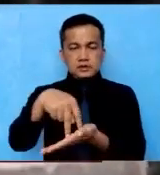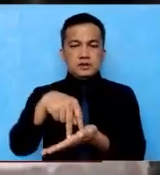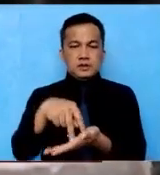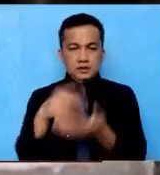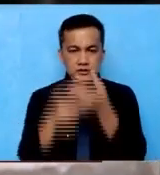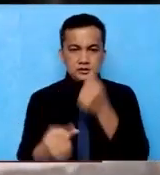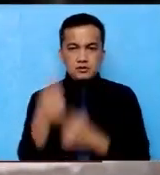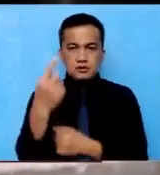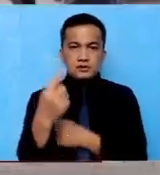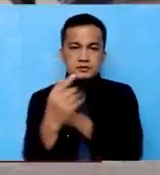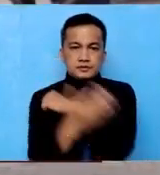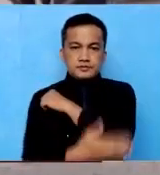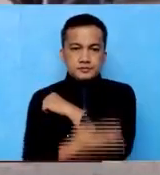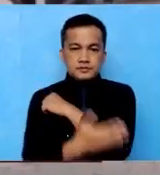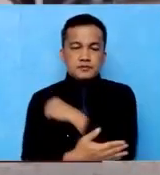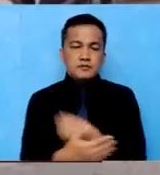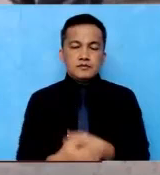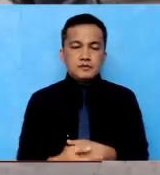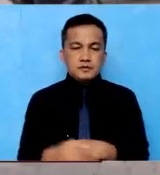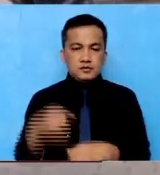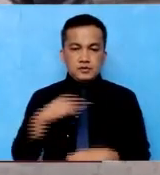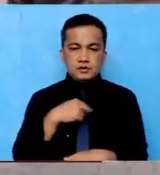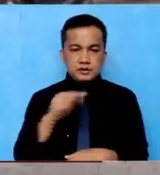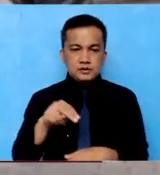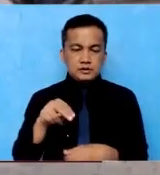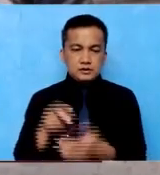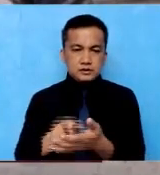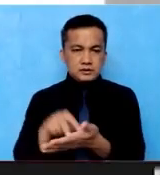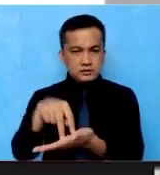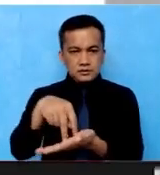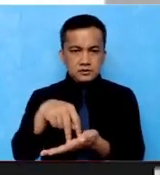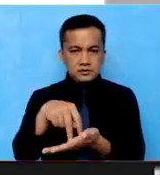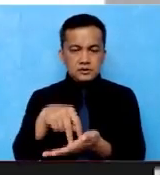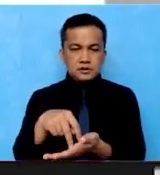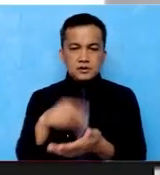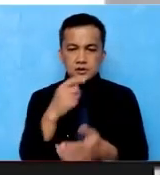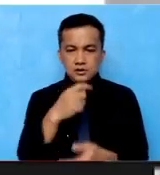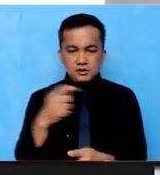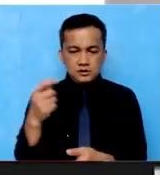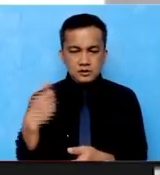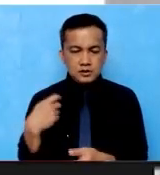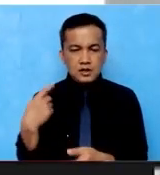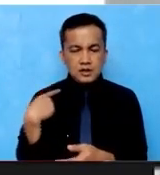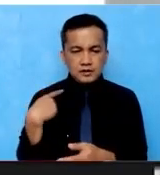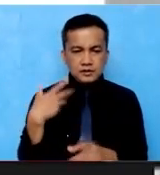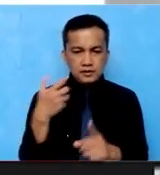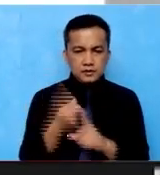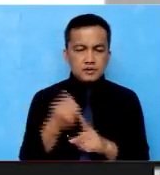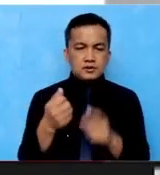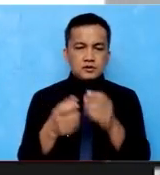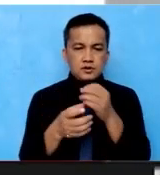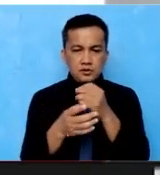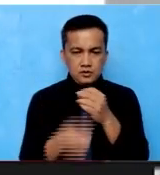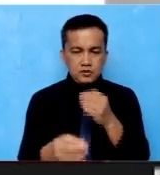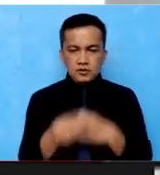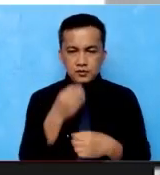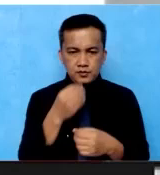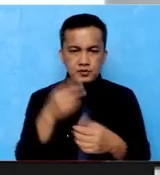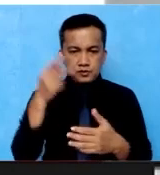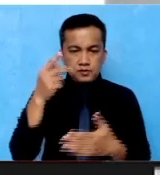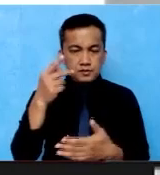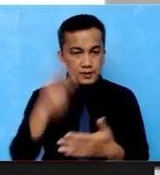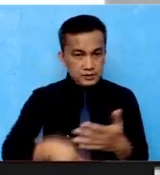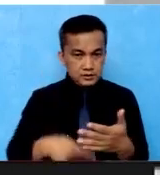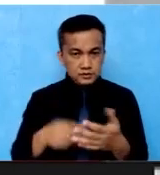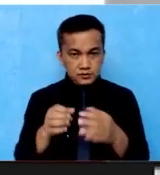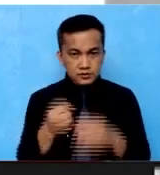bansa. We need to take a stand because Ukraine has implications to oil and food prices. Once we understand that